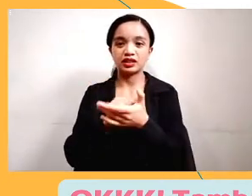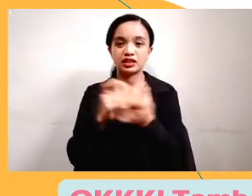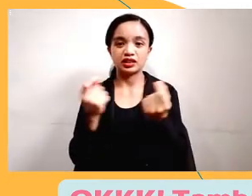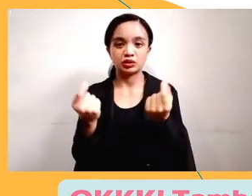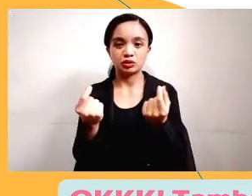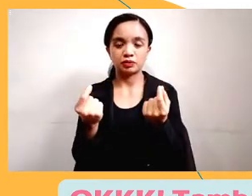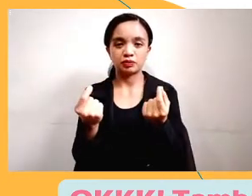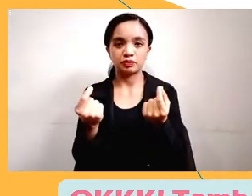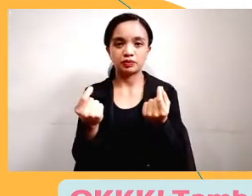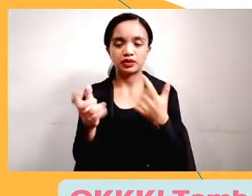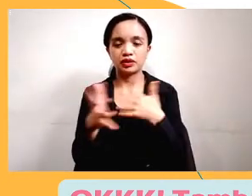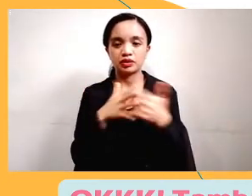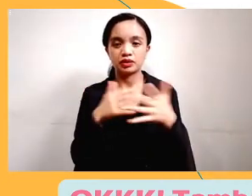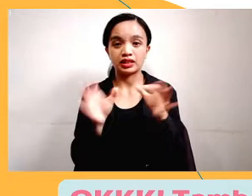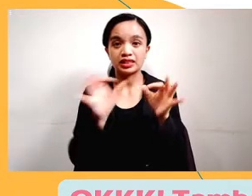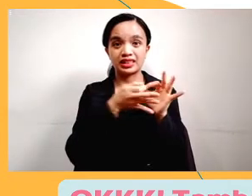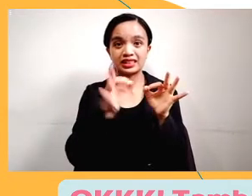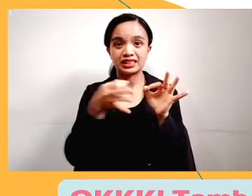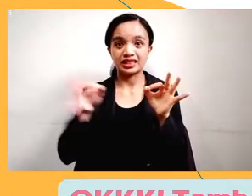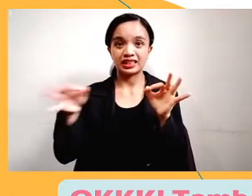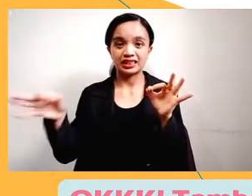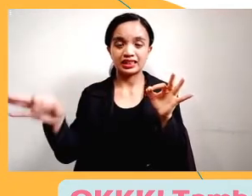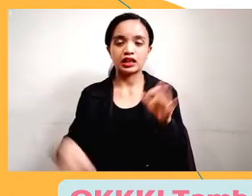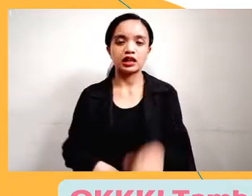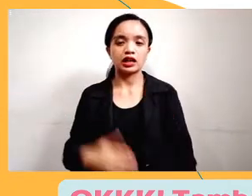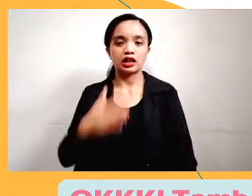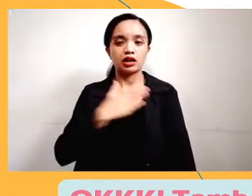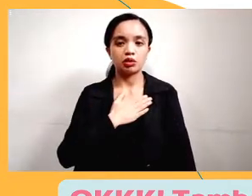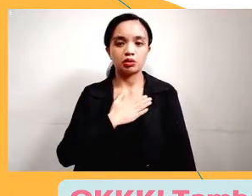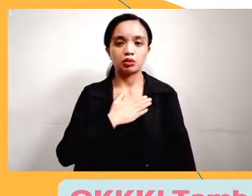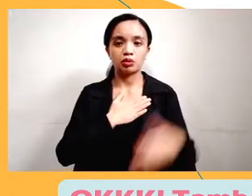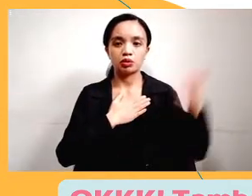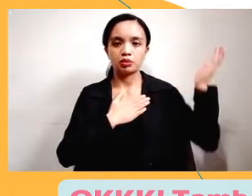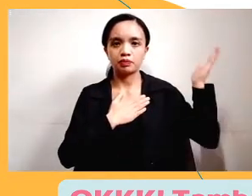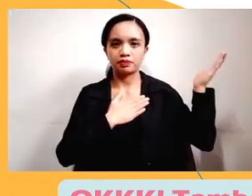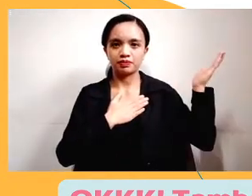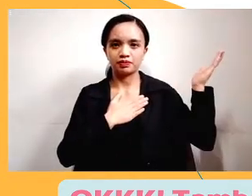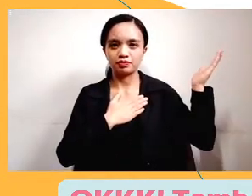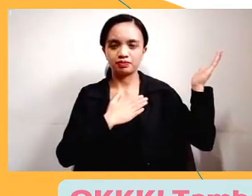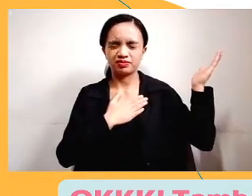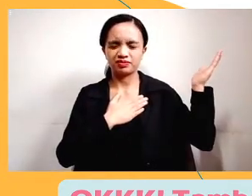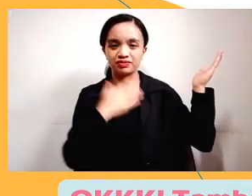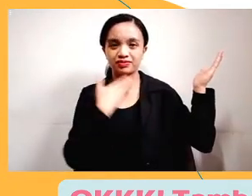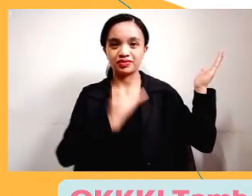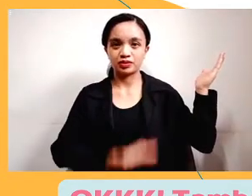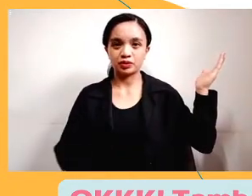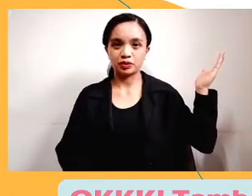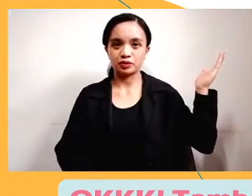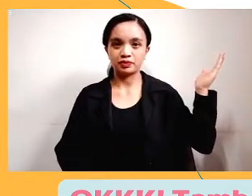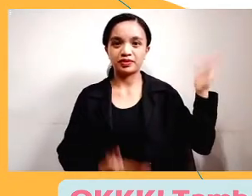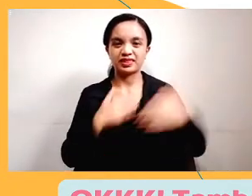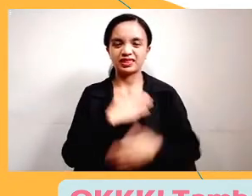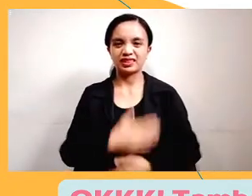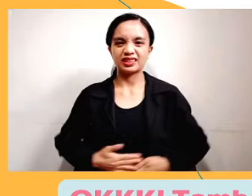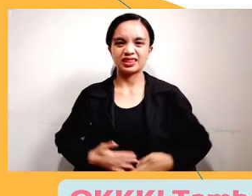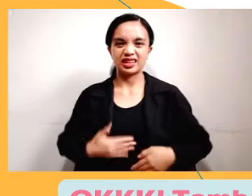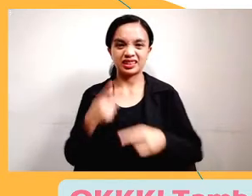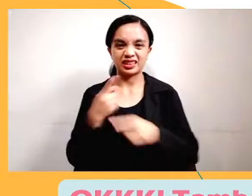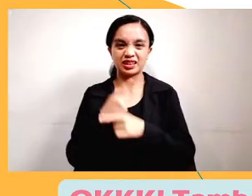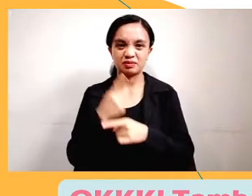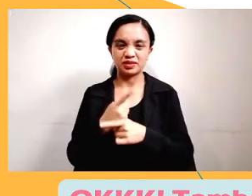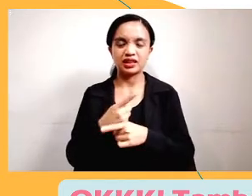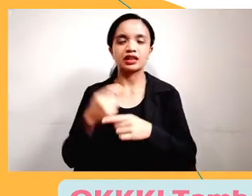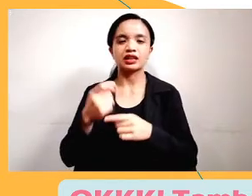or pangungusap, ako ay gutom. Tama, di ba? So, wala pa tayong